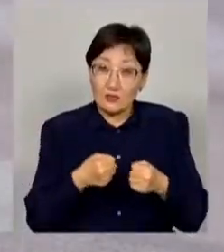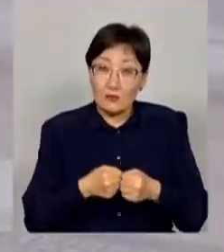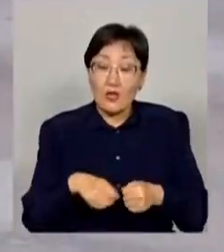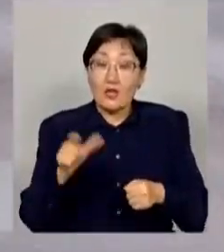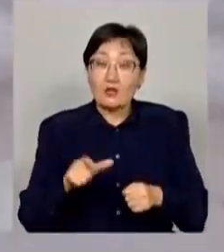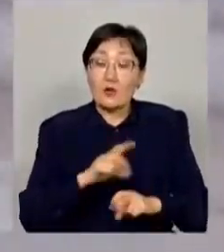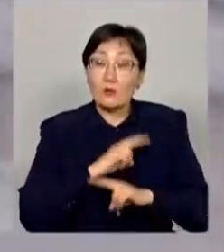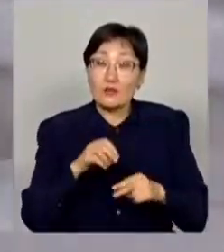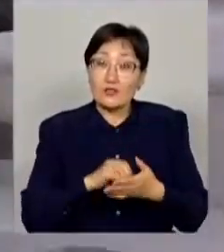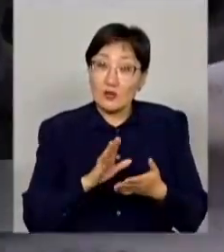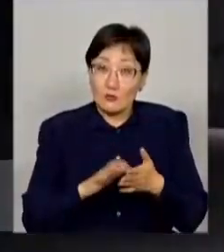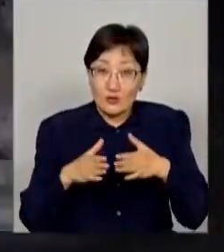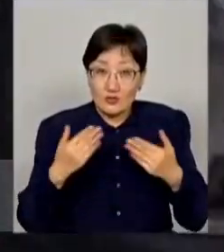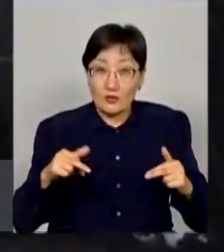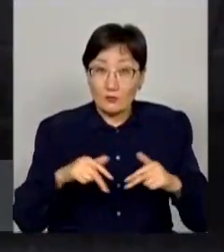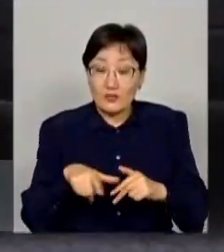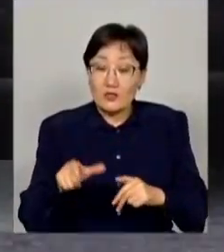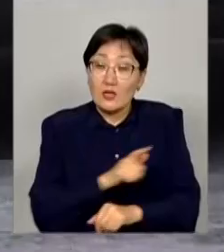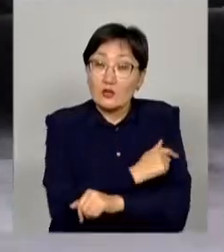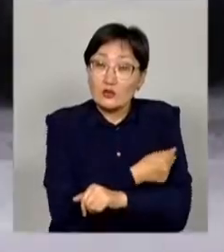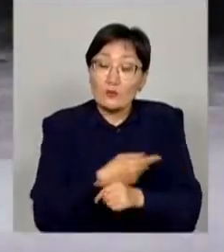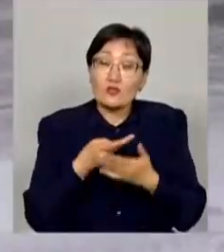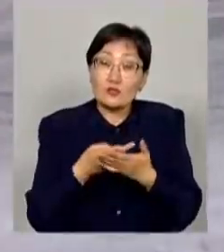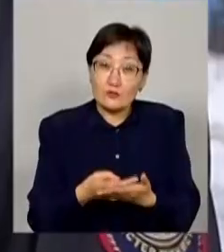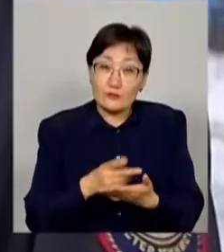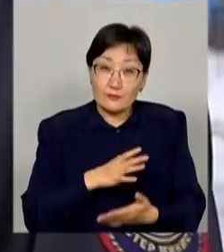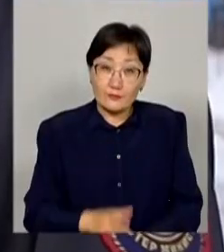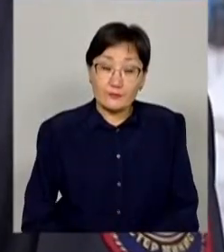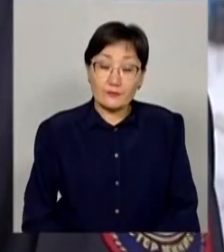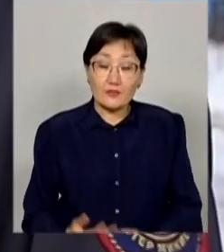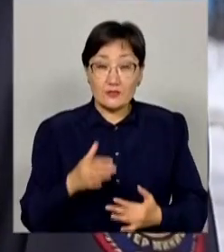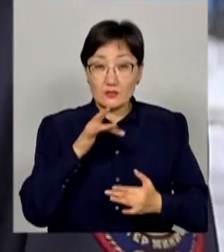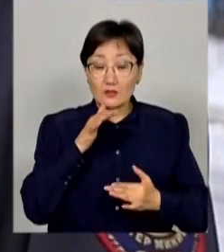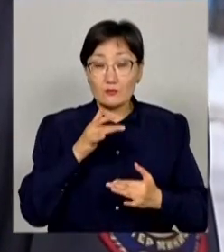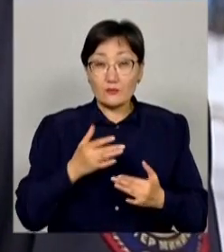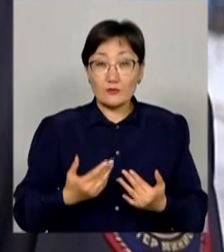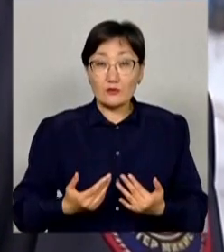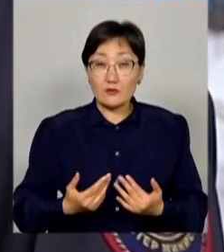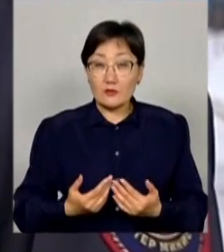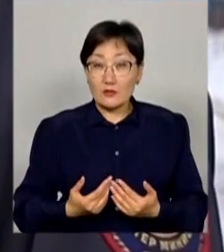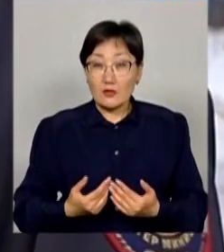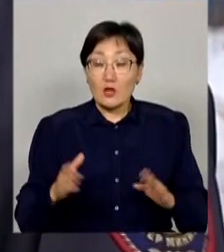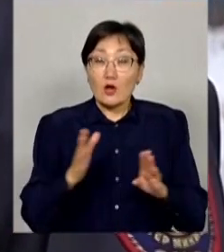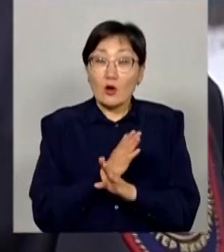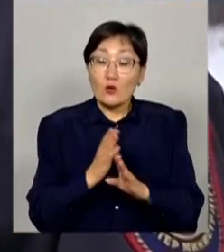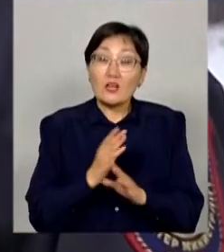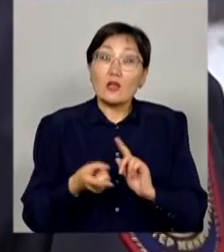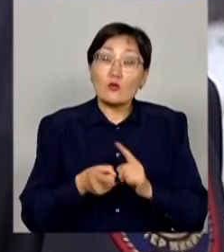өлімі тіркелген жоқ, жаяу жүргінші медициналық мекемеге жеткізілді. Қазіргі уақытта ауа райы